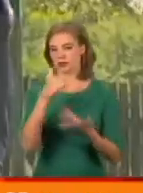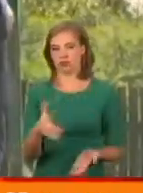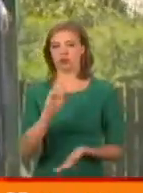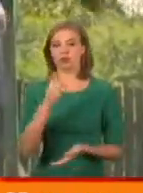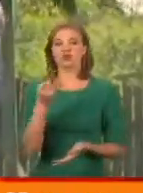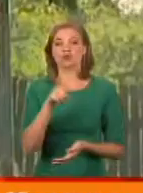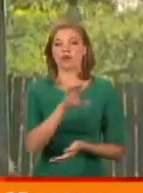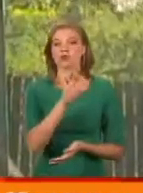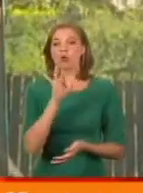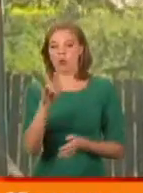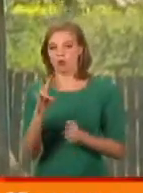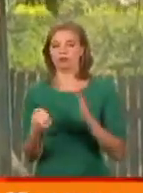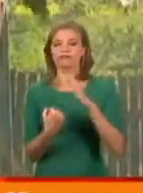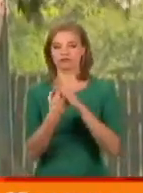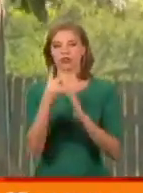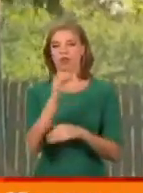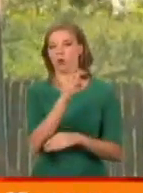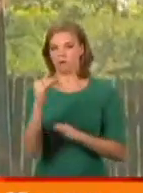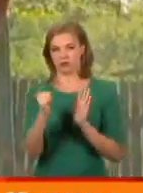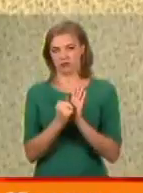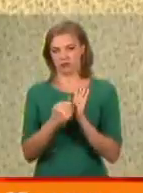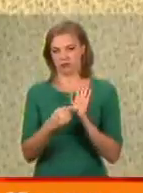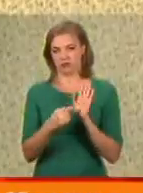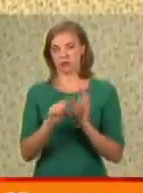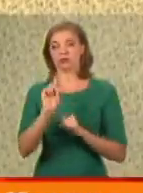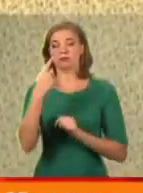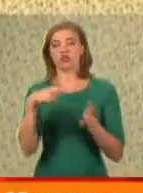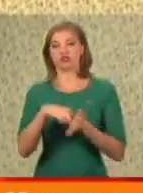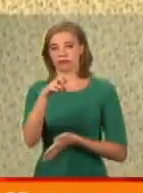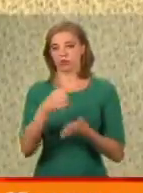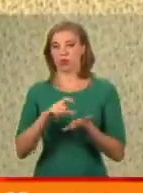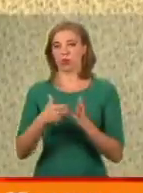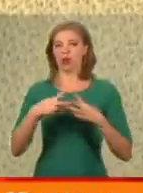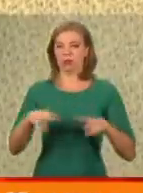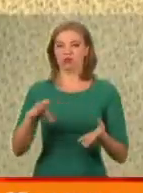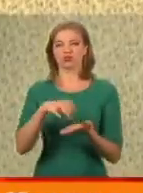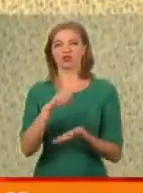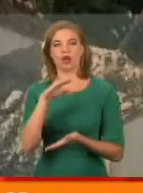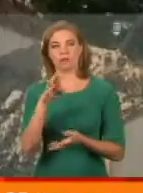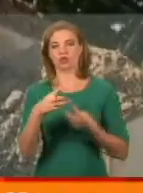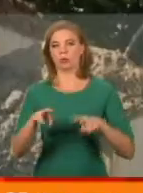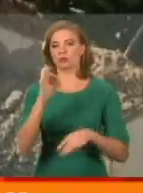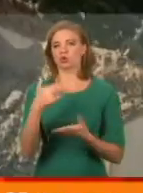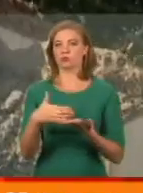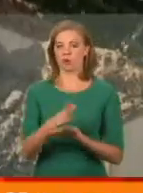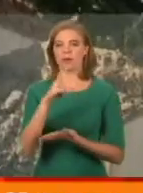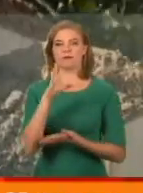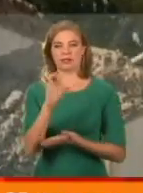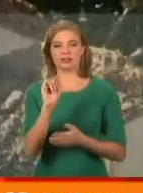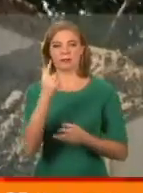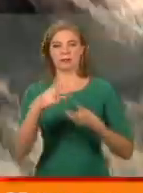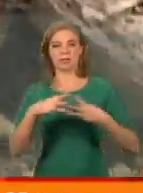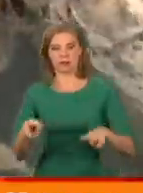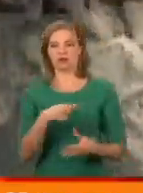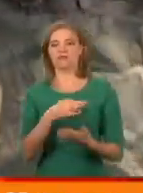можуть, бо навіть ООН спирається лише на офіційні документи. Перші листи до Кабміну, штабу АТО, Мінсоцполітики, МВС та